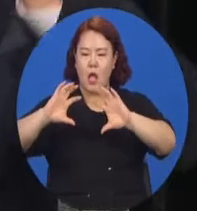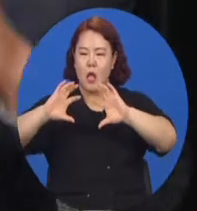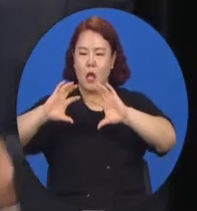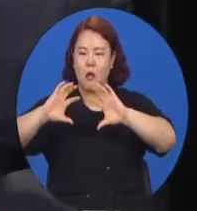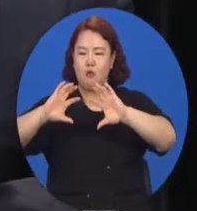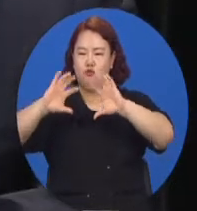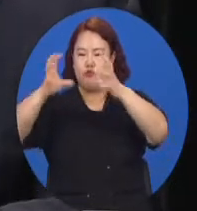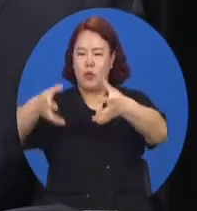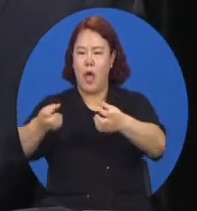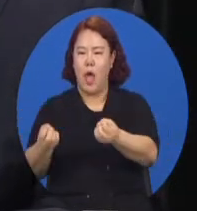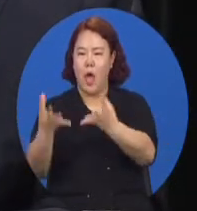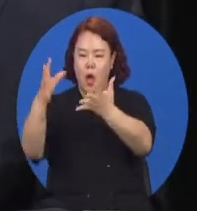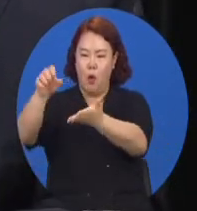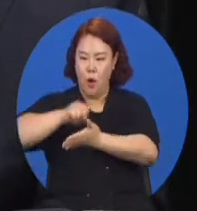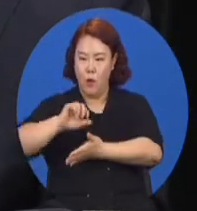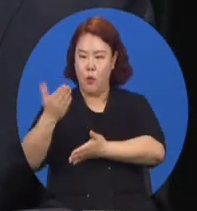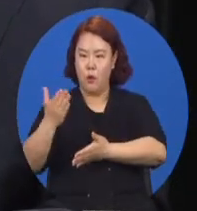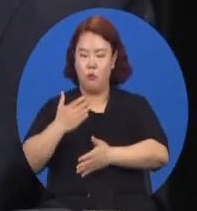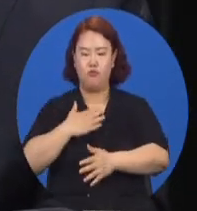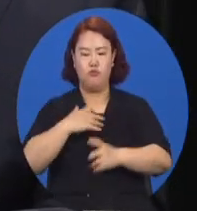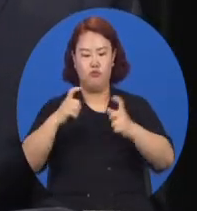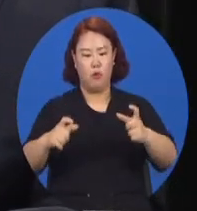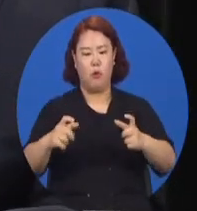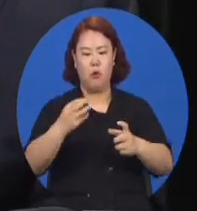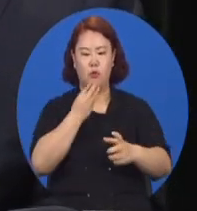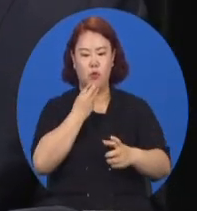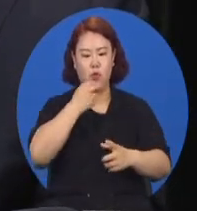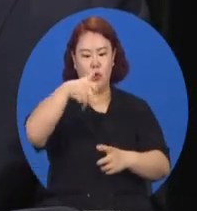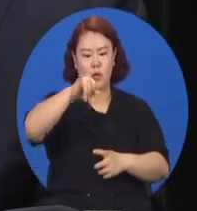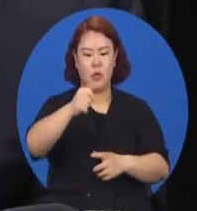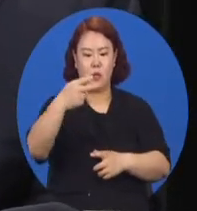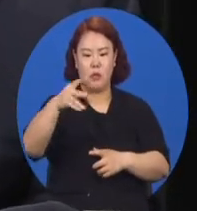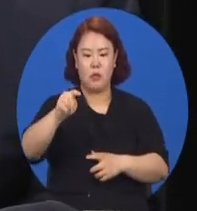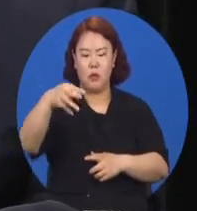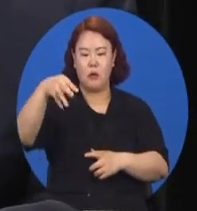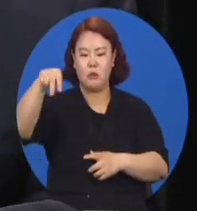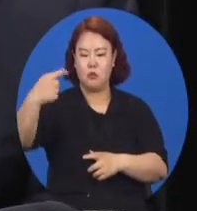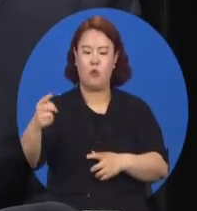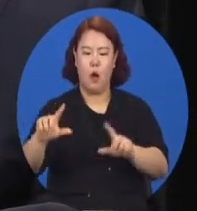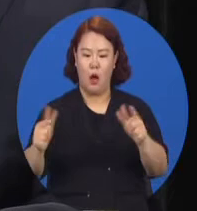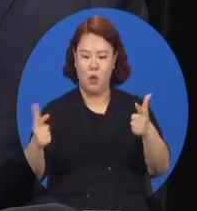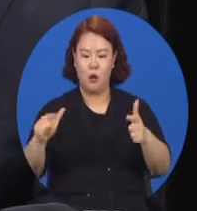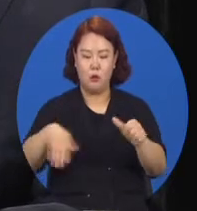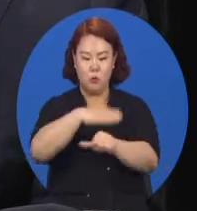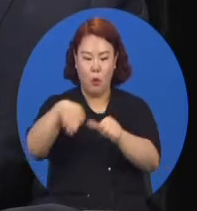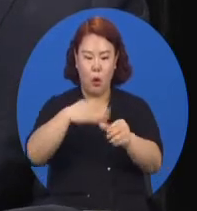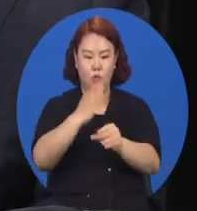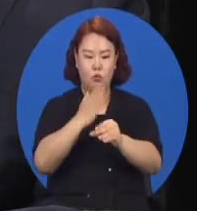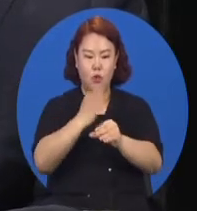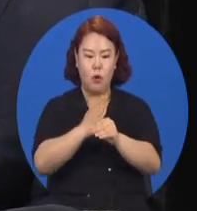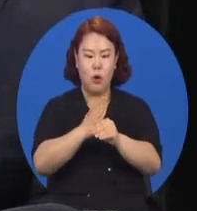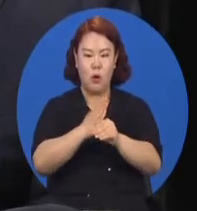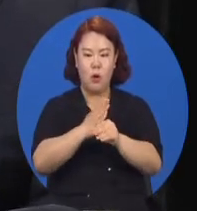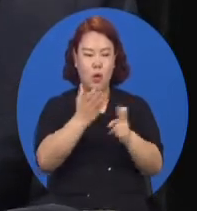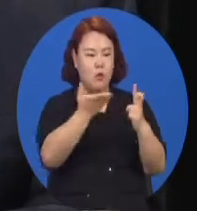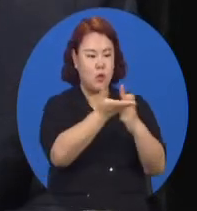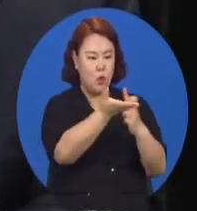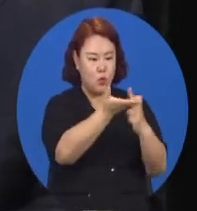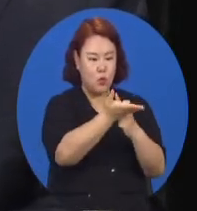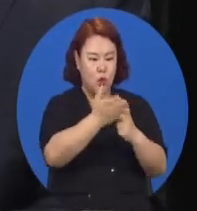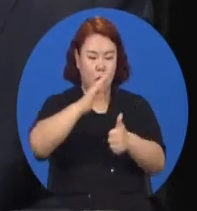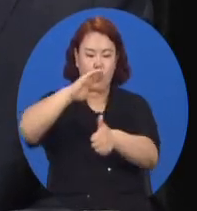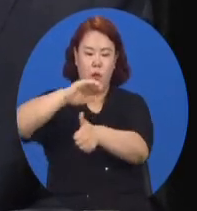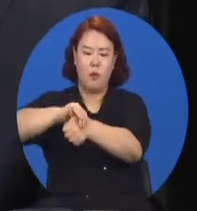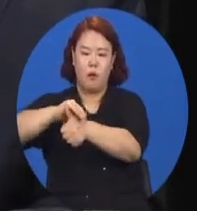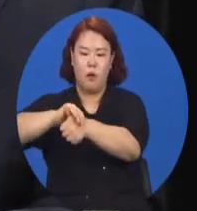하는데 우리 지역이 킨텍스도 아니고 이런 상황에서 제주와 대구에 있는 컨벤션